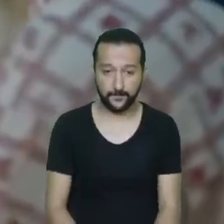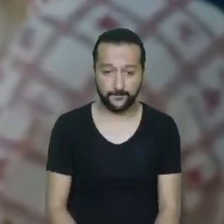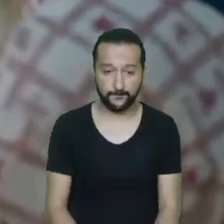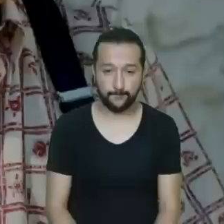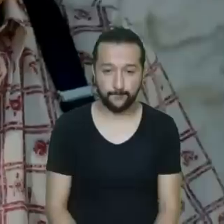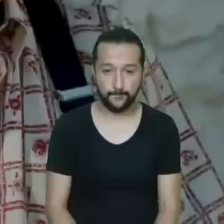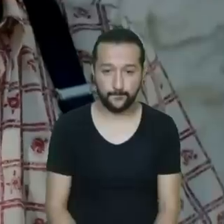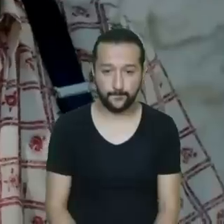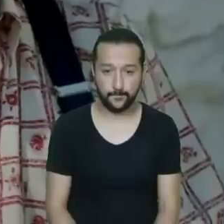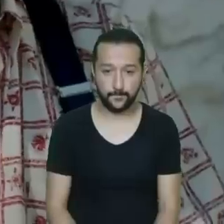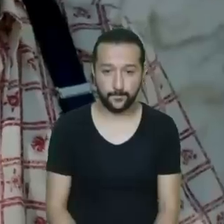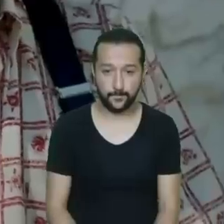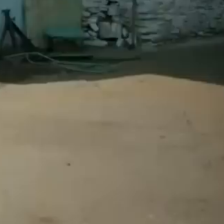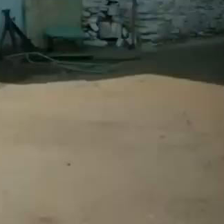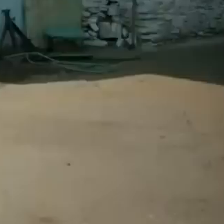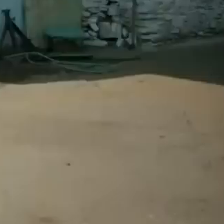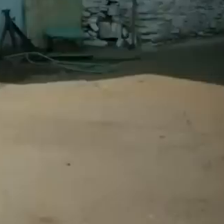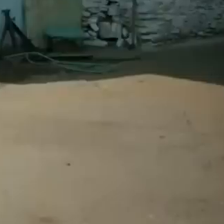He?